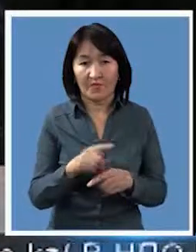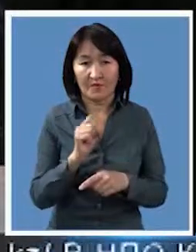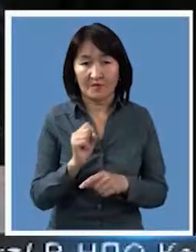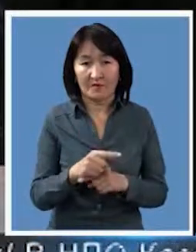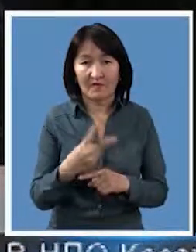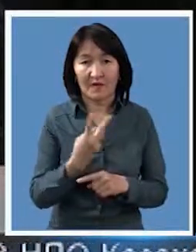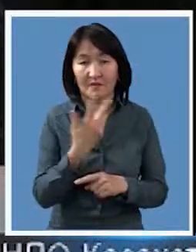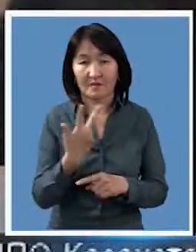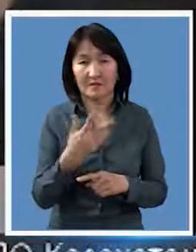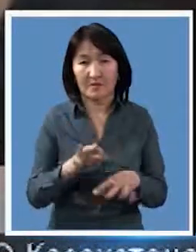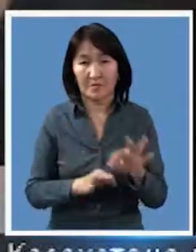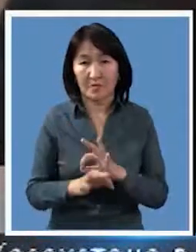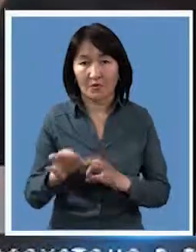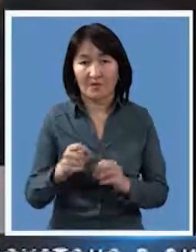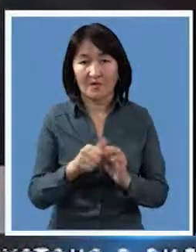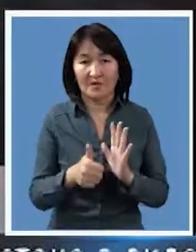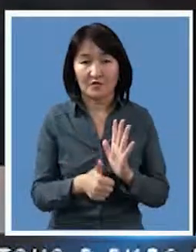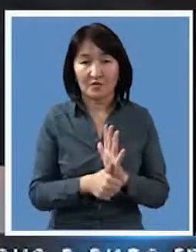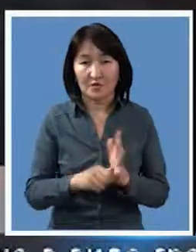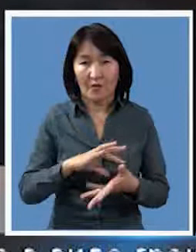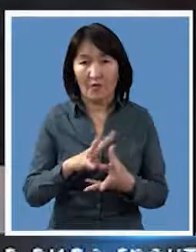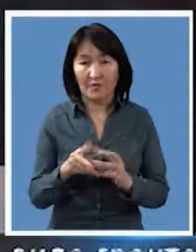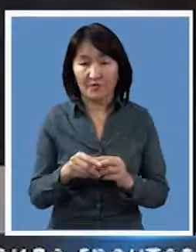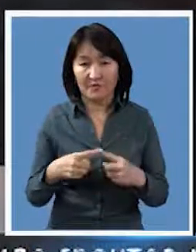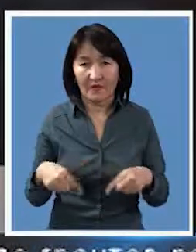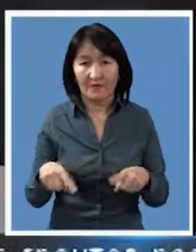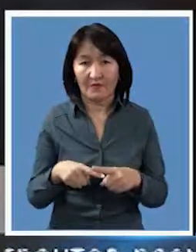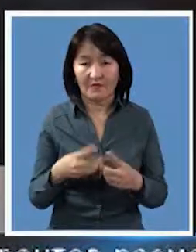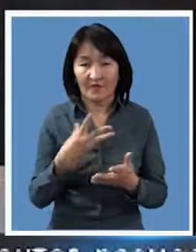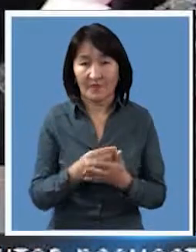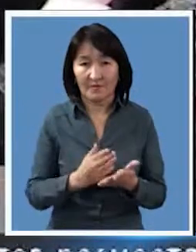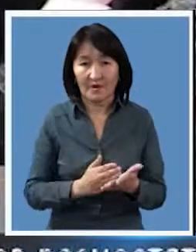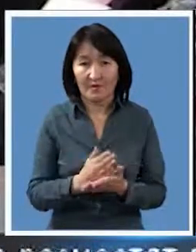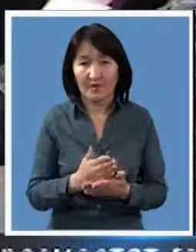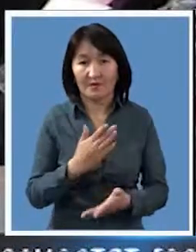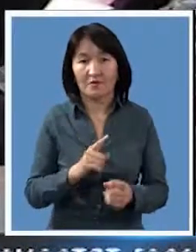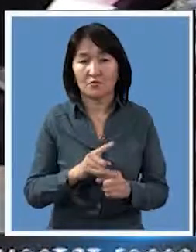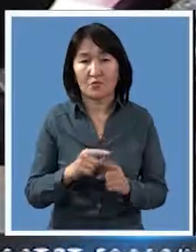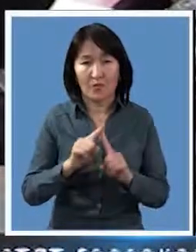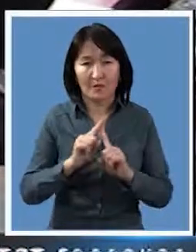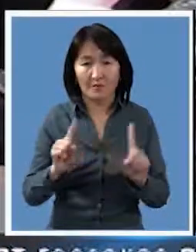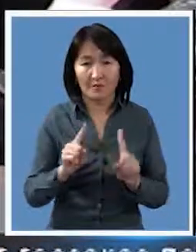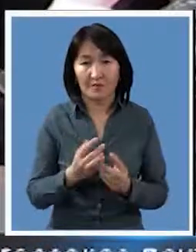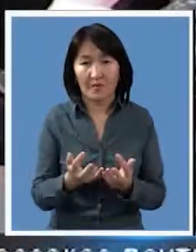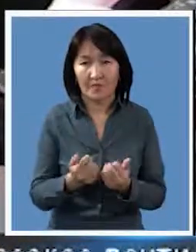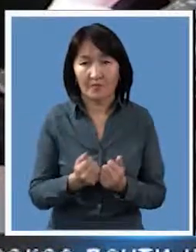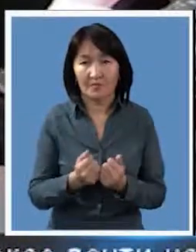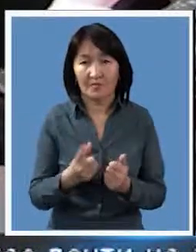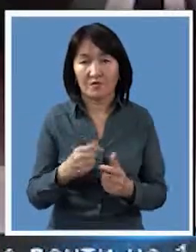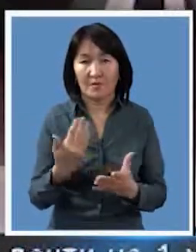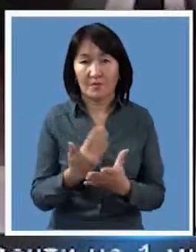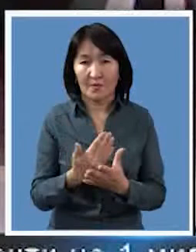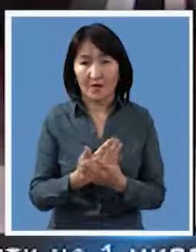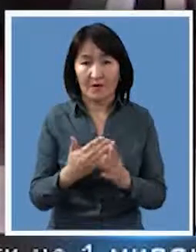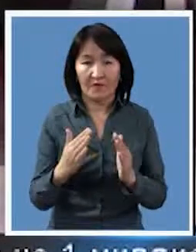трем проектам. 16 общественных объединений оказывает свои услуги лицам с особыми потребностями. Для оказания помощи на дому